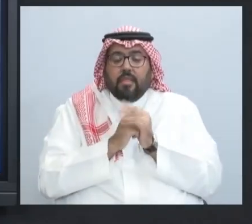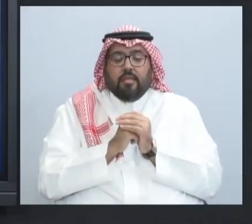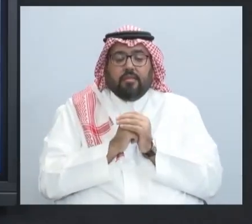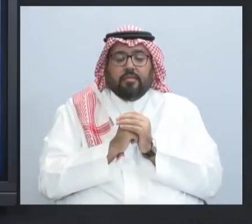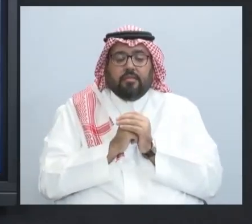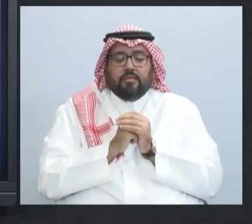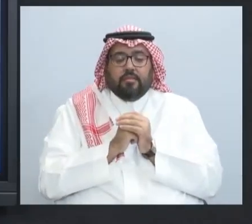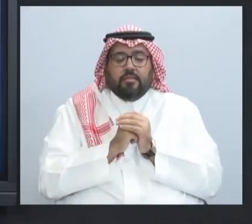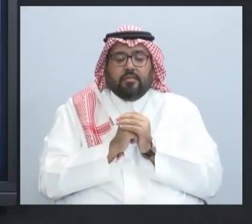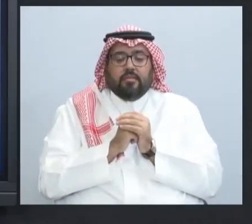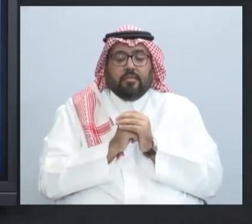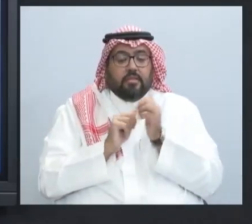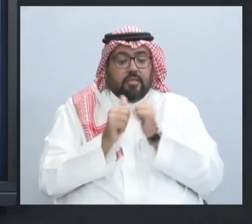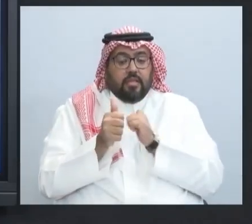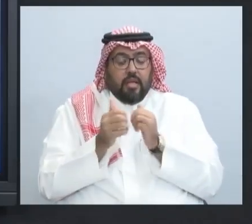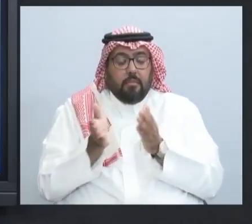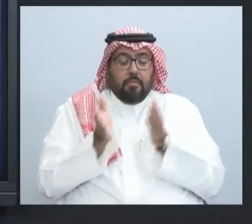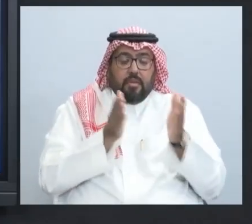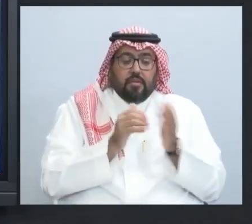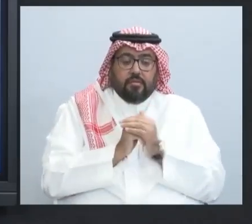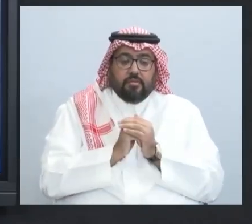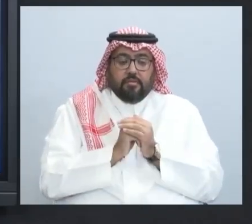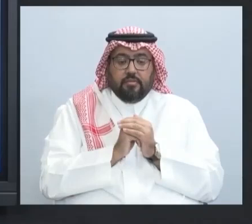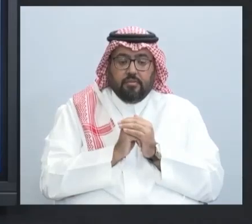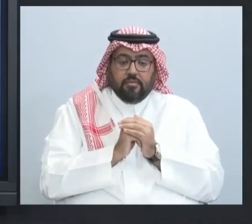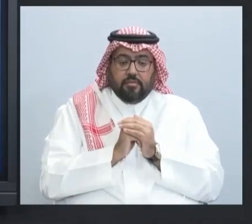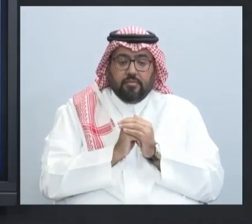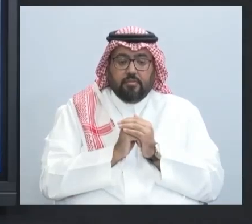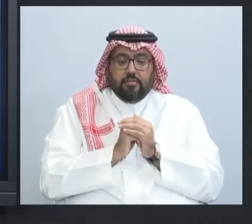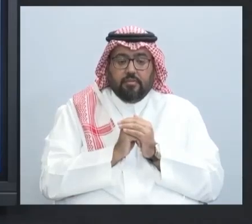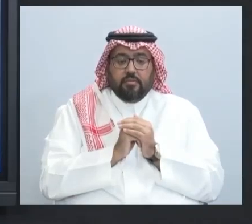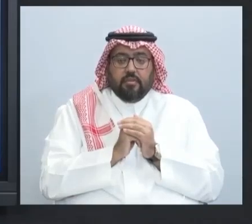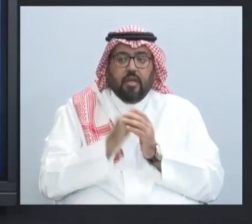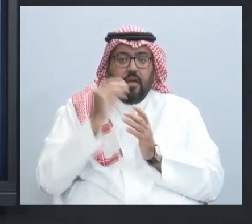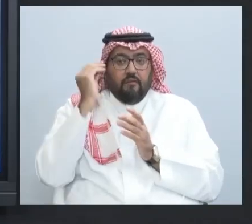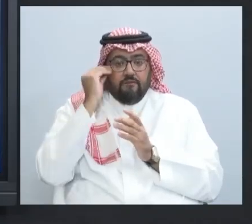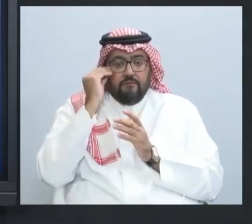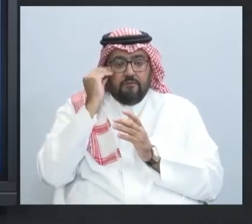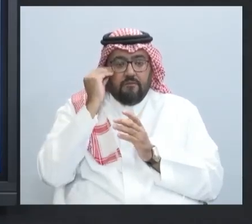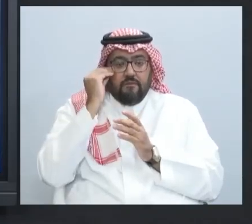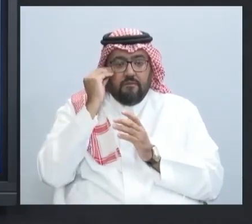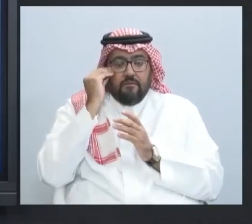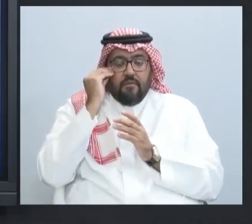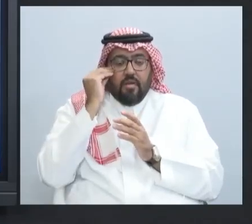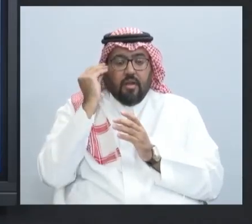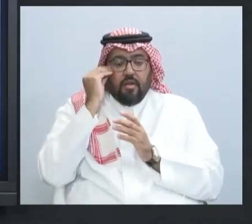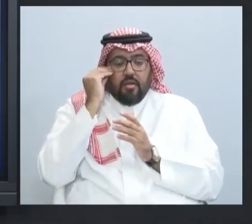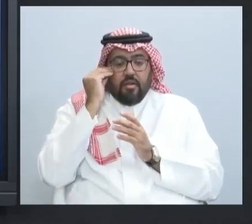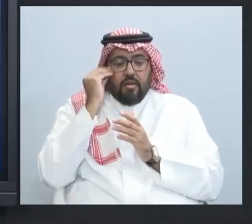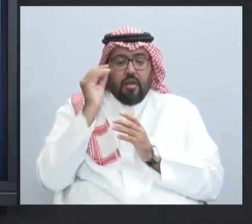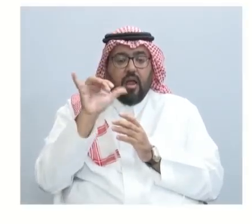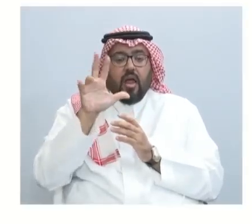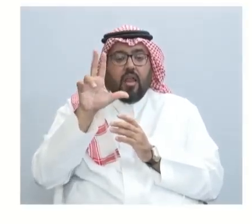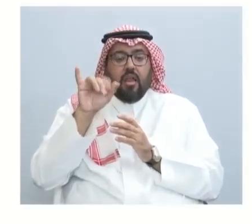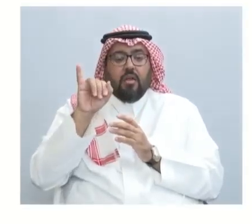المدرسه لننطلق بعد ذلك عزيزي الطالب وعزيزي الطالبه ونتعرف على او كما تعرفنا على ان